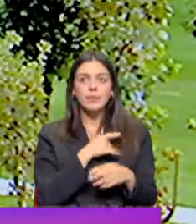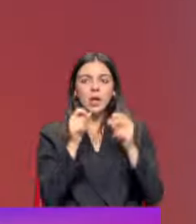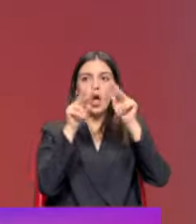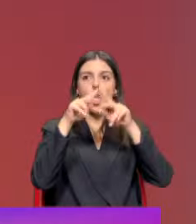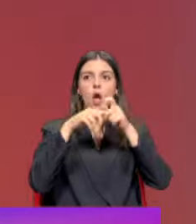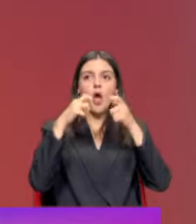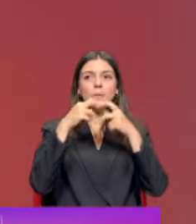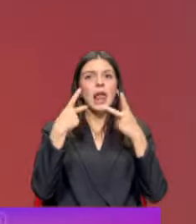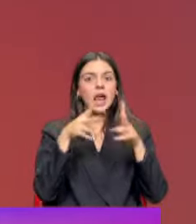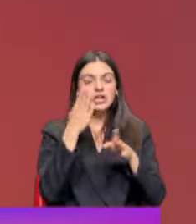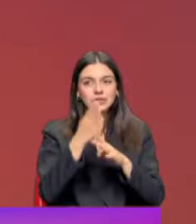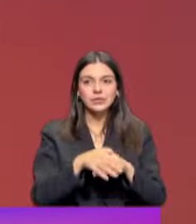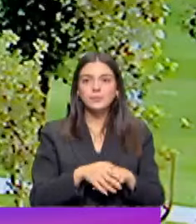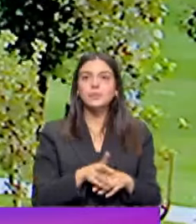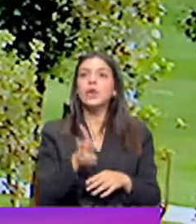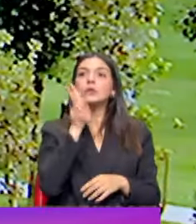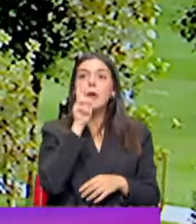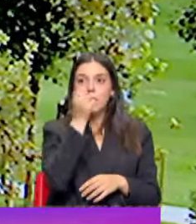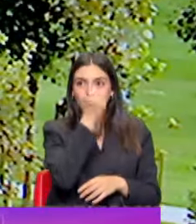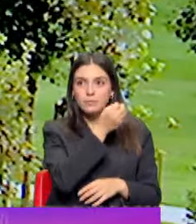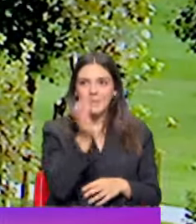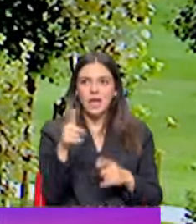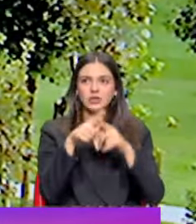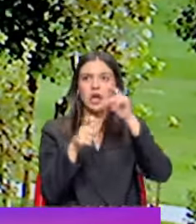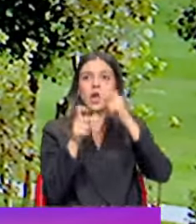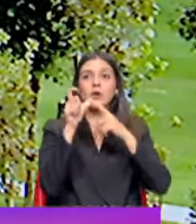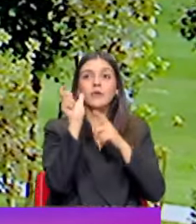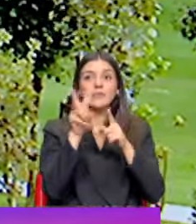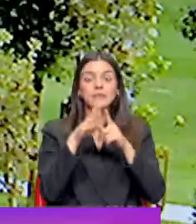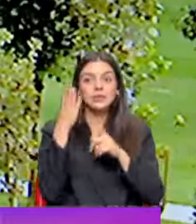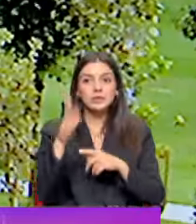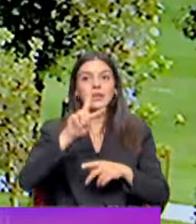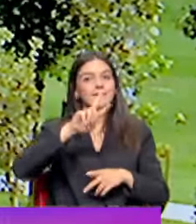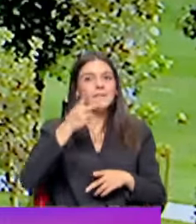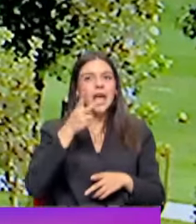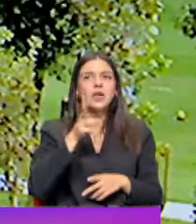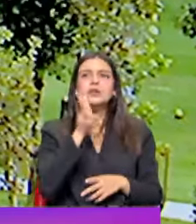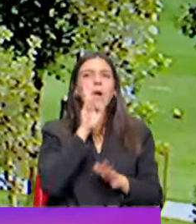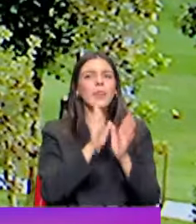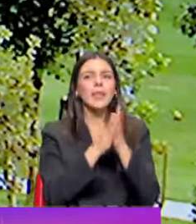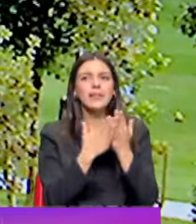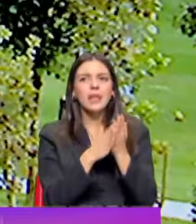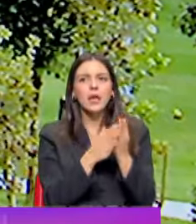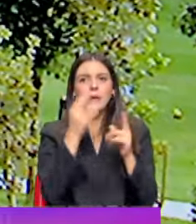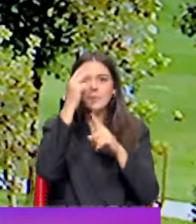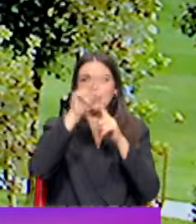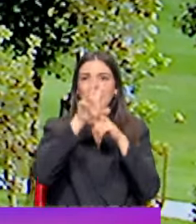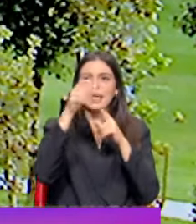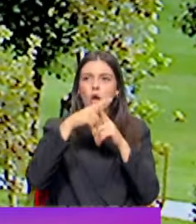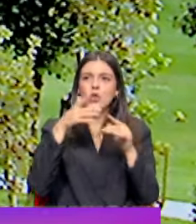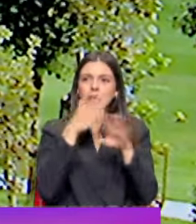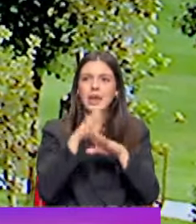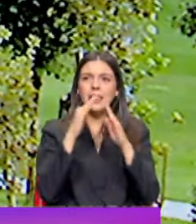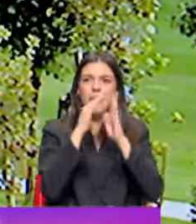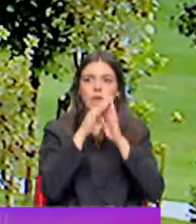Açık, Son Bahçe Füsun Çetinel ve son kitap İyot Giren Eve